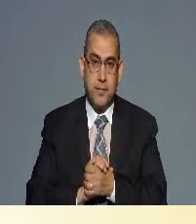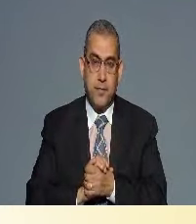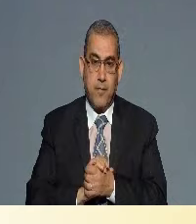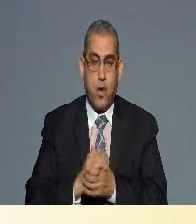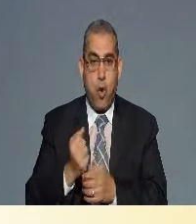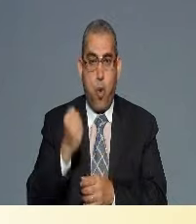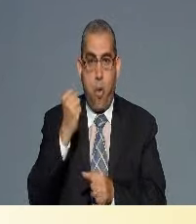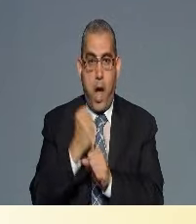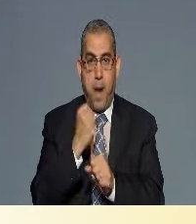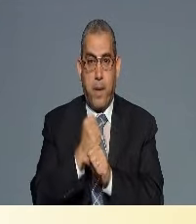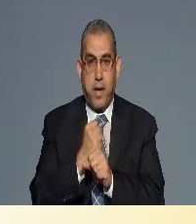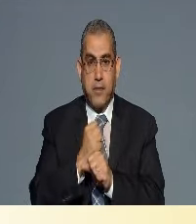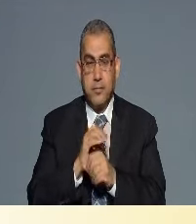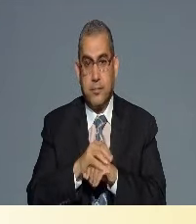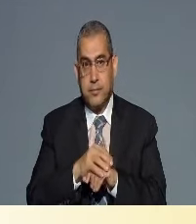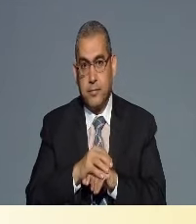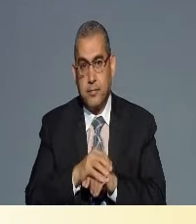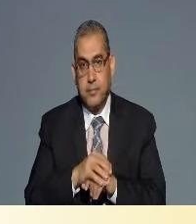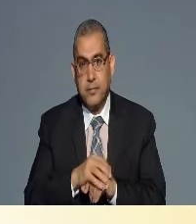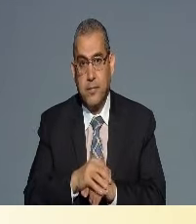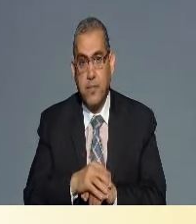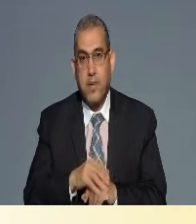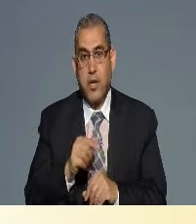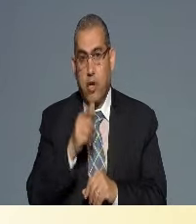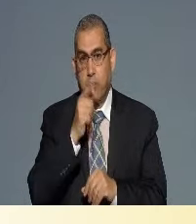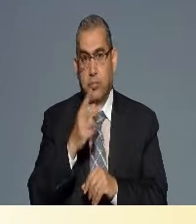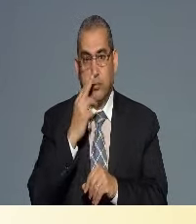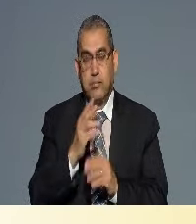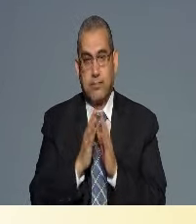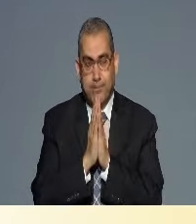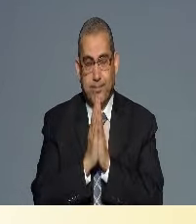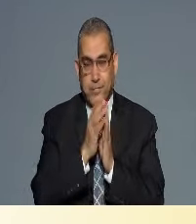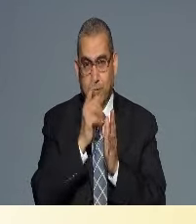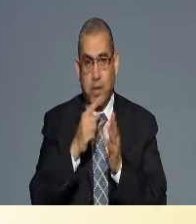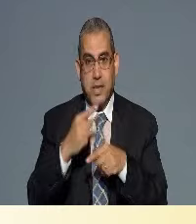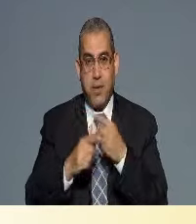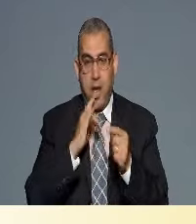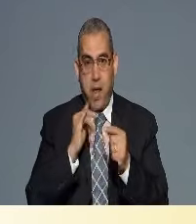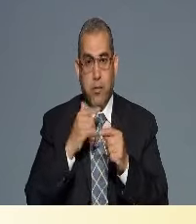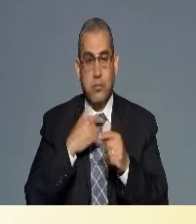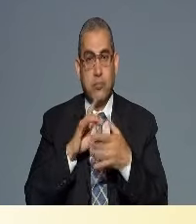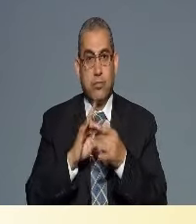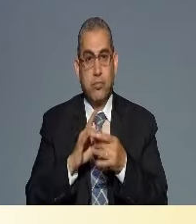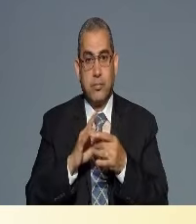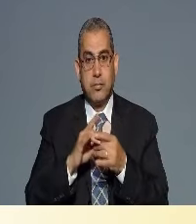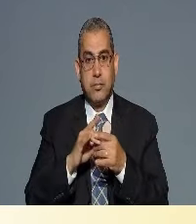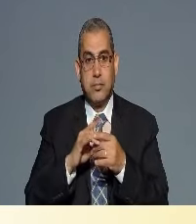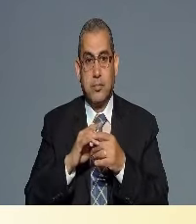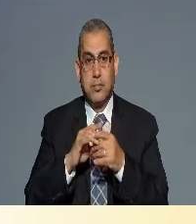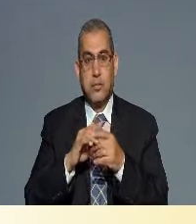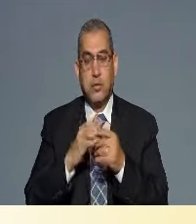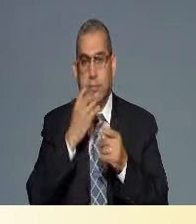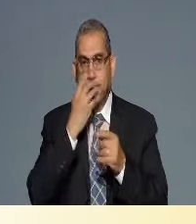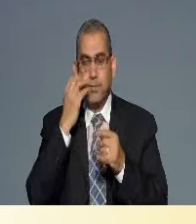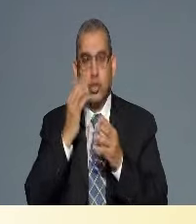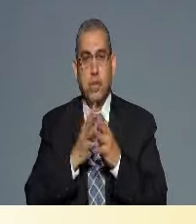القوى العاملة. احنا هنا فندم يعني اسمح لي سيادتك دائما احنا بنتكلم على حجم كبير جدا